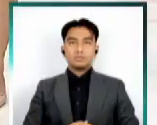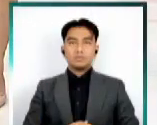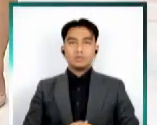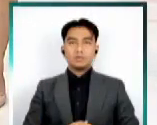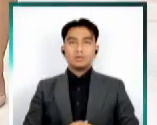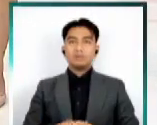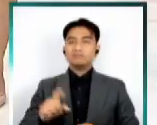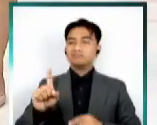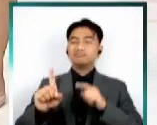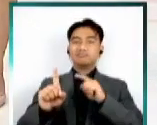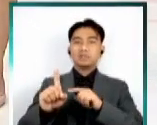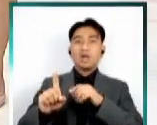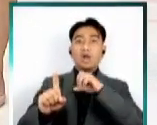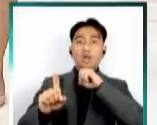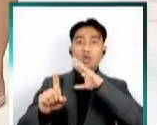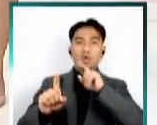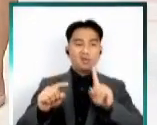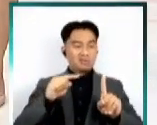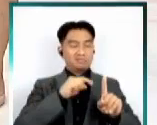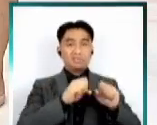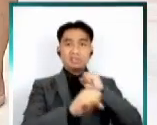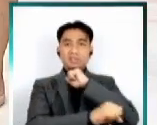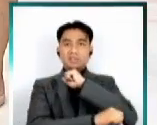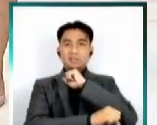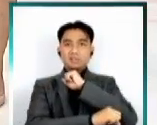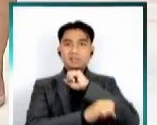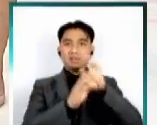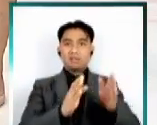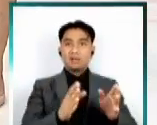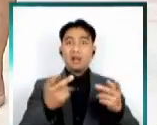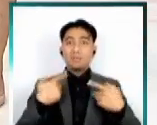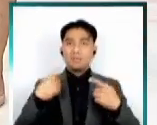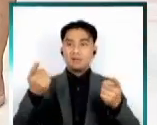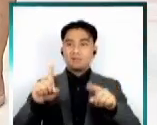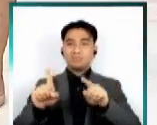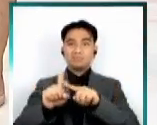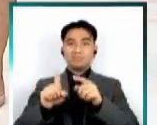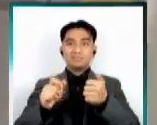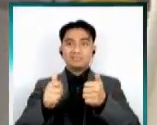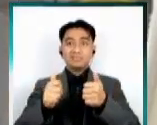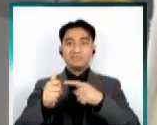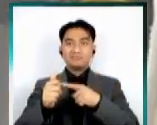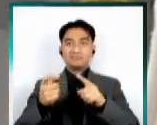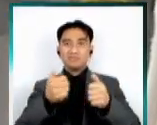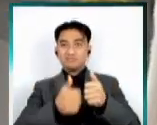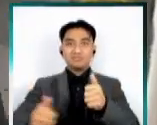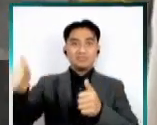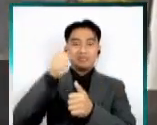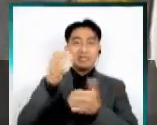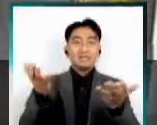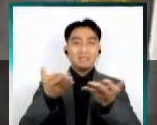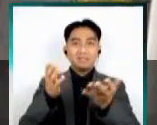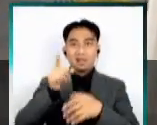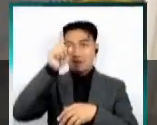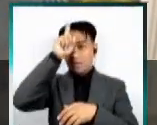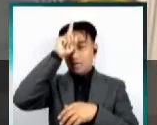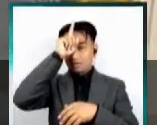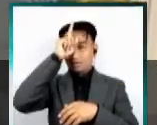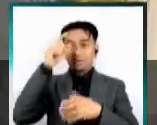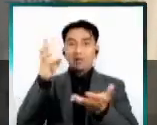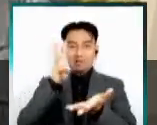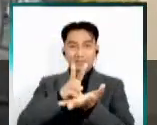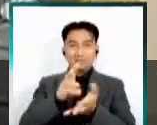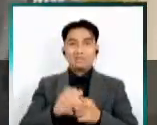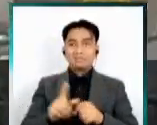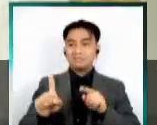isang snatcher at nanaig siya sa labang ito. Nahuli kami yan sa Moscow, Russia. Naglalakad ang 70 taong gulang na babae